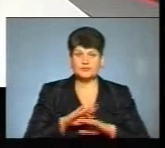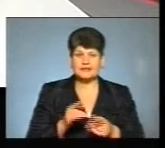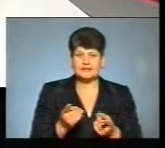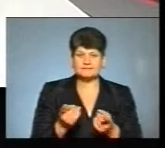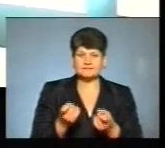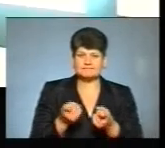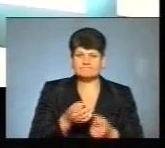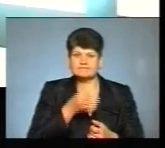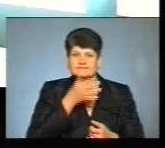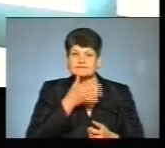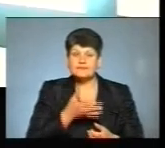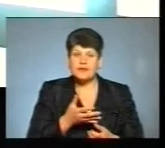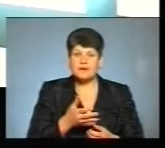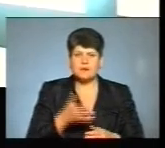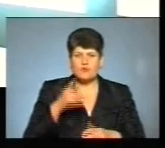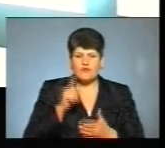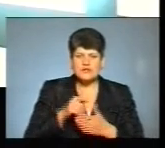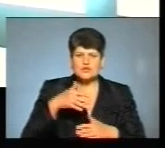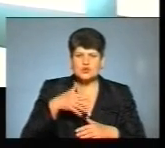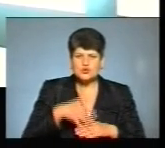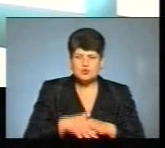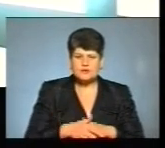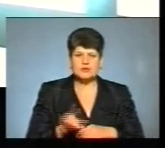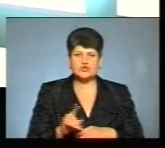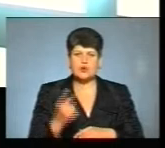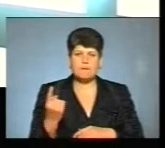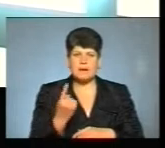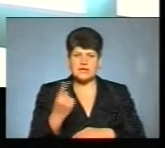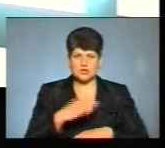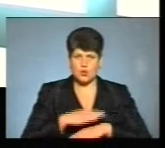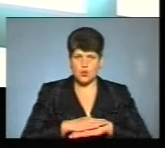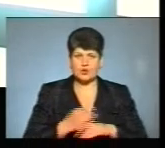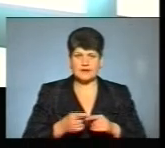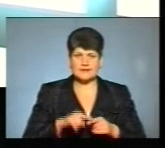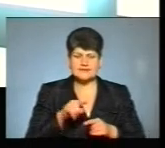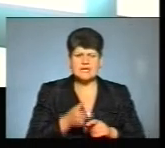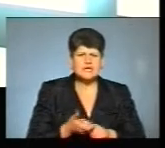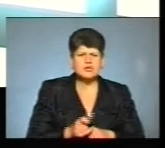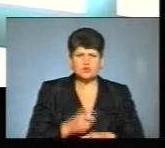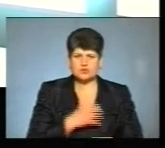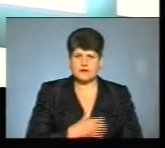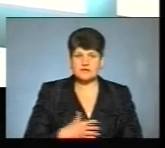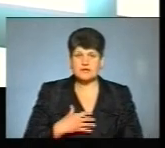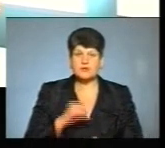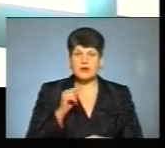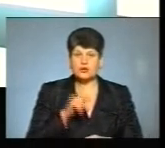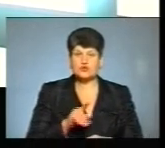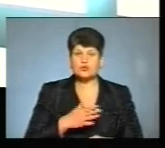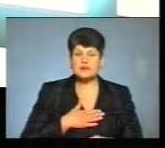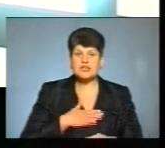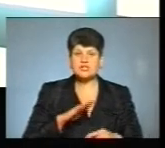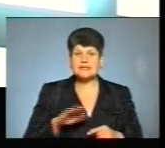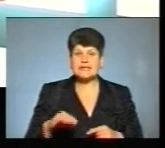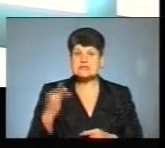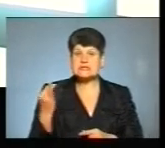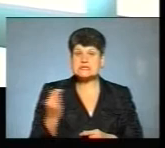захопити. Адже ми маємо розуміти, що перший урок такий є надважливим для того, щоб наших дітей